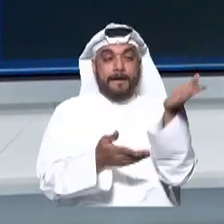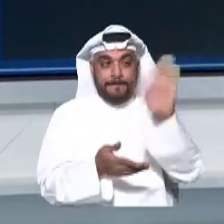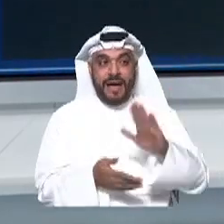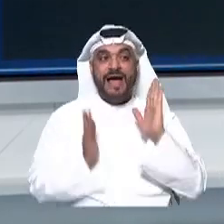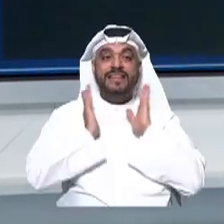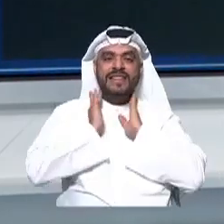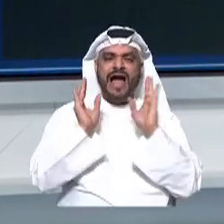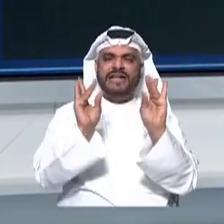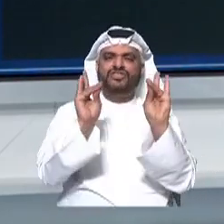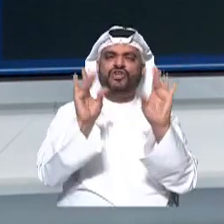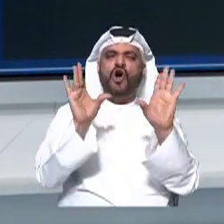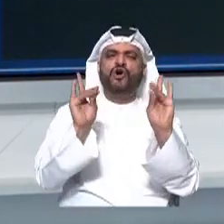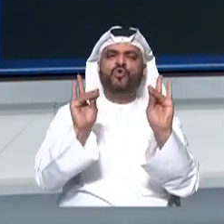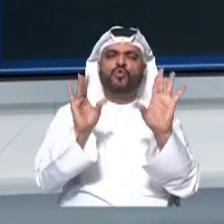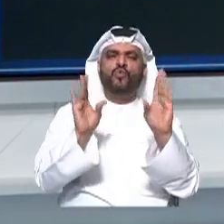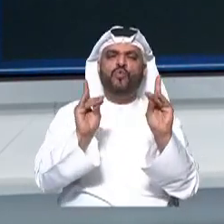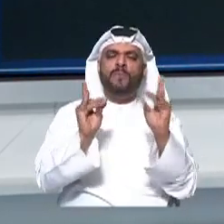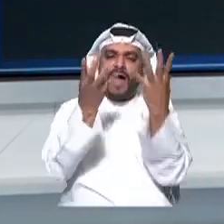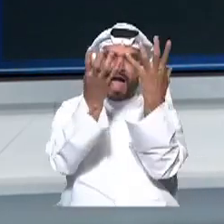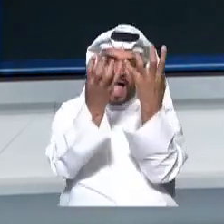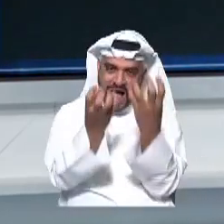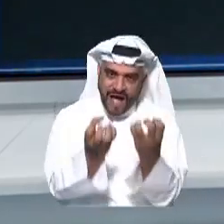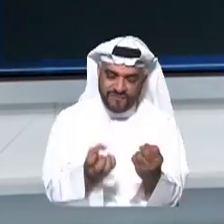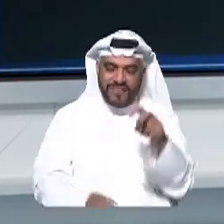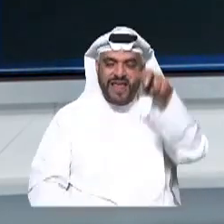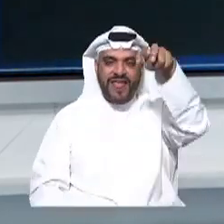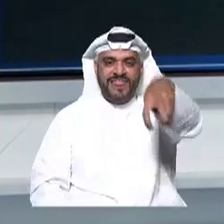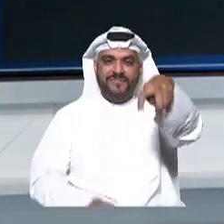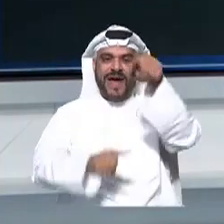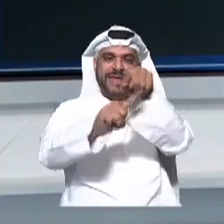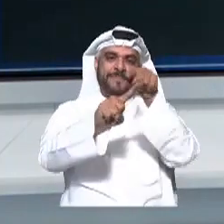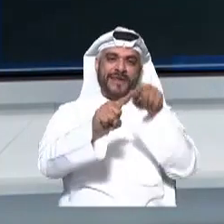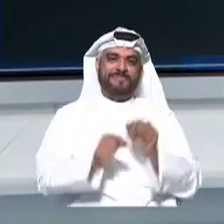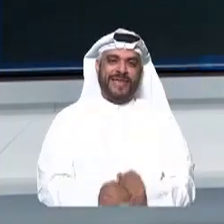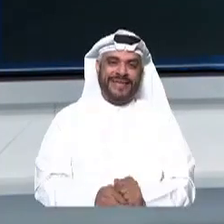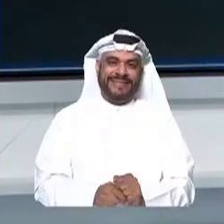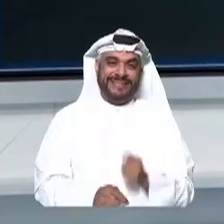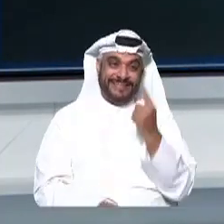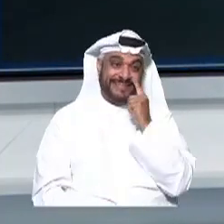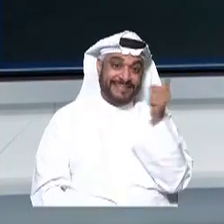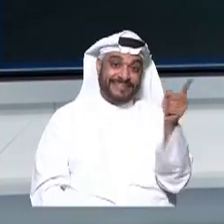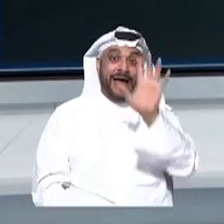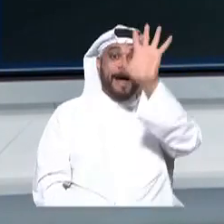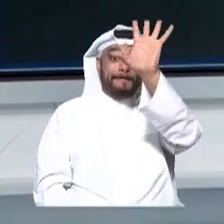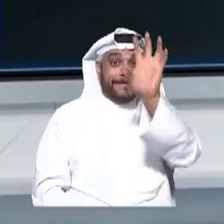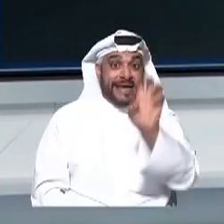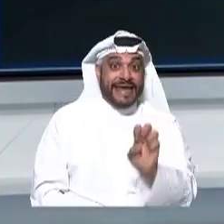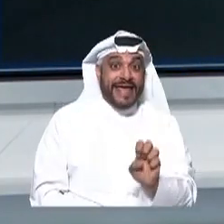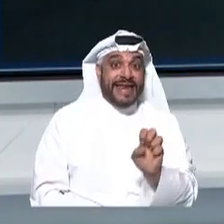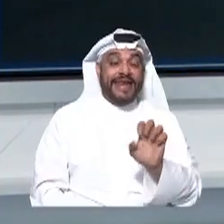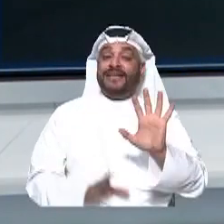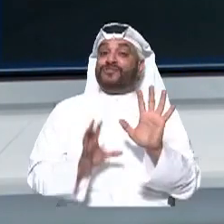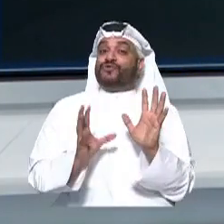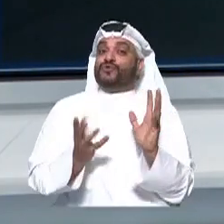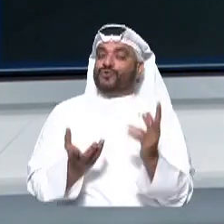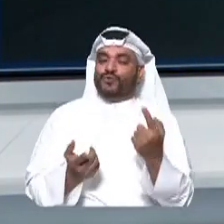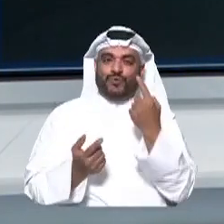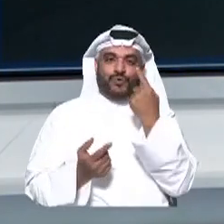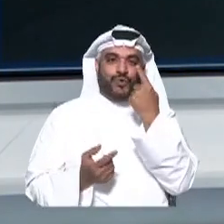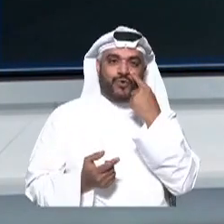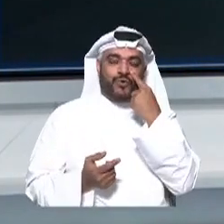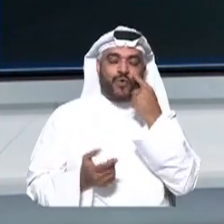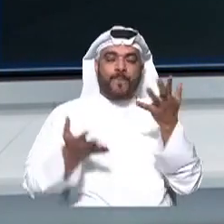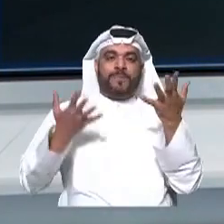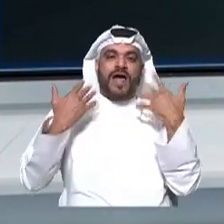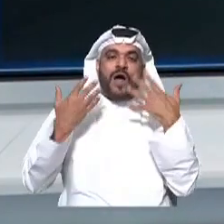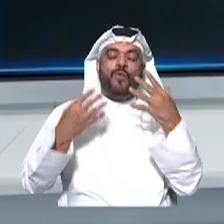في الرطوبة النسبية حول 8%. أجواء تكون مائلة للحرارة بوجه عام منتصف هذه الليلة، فرص